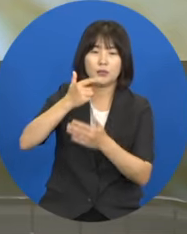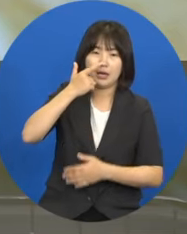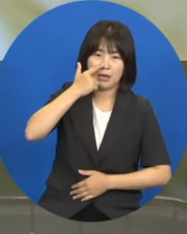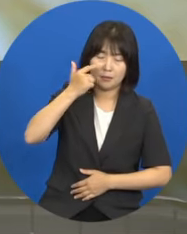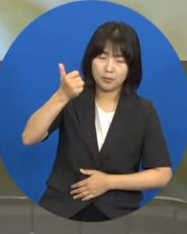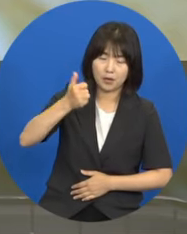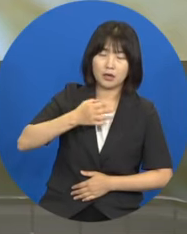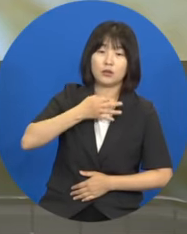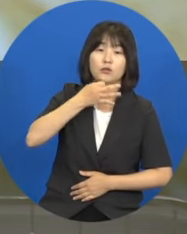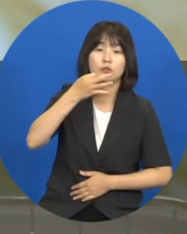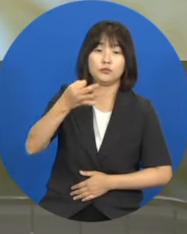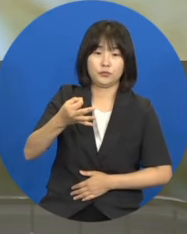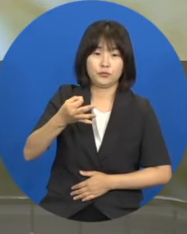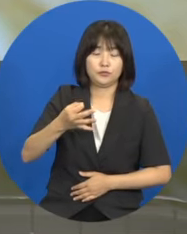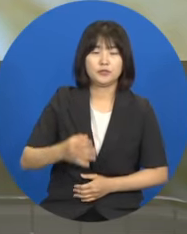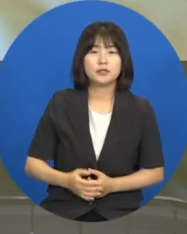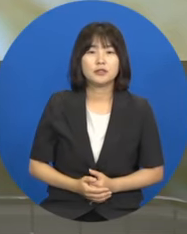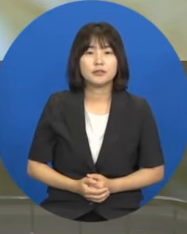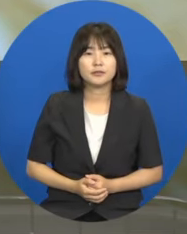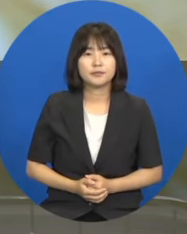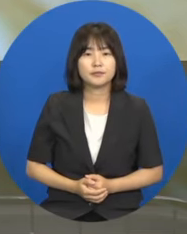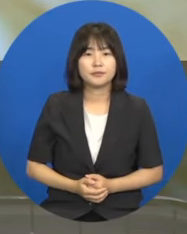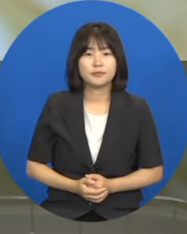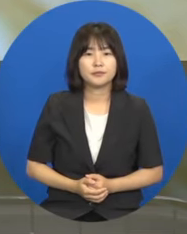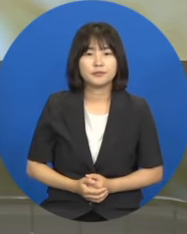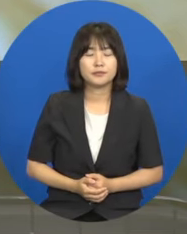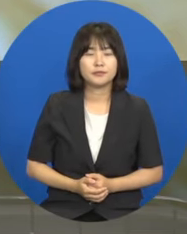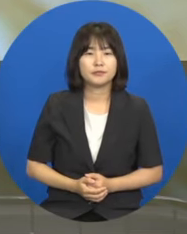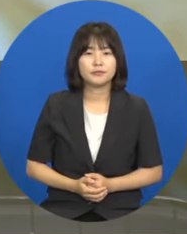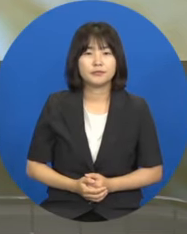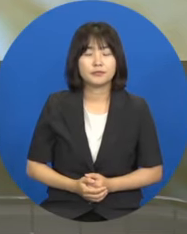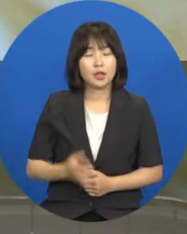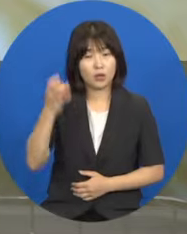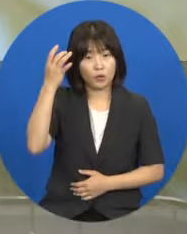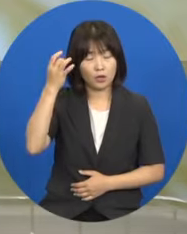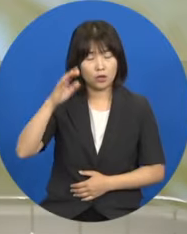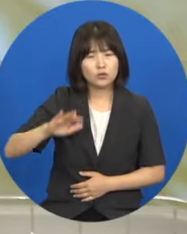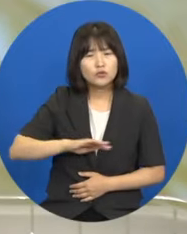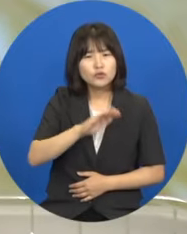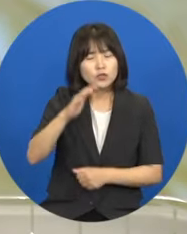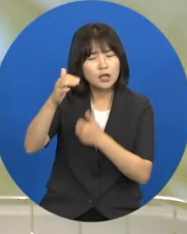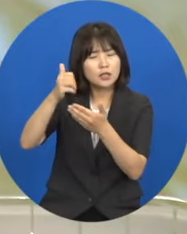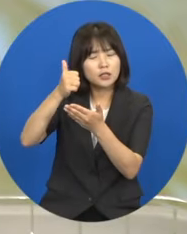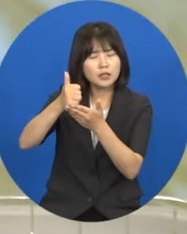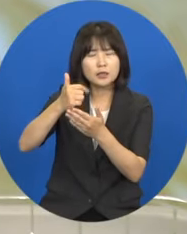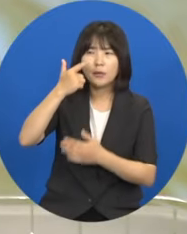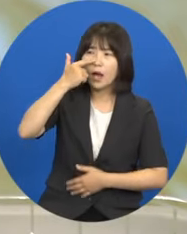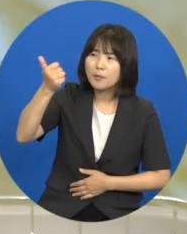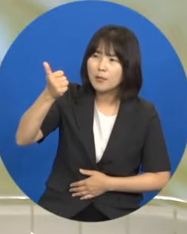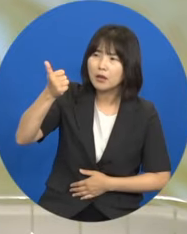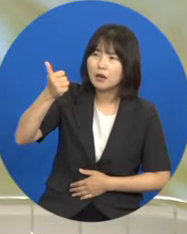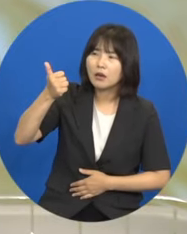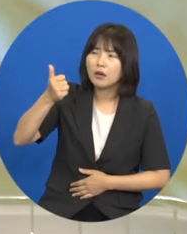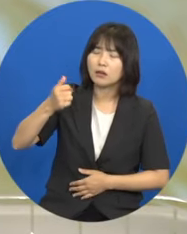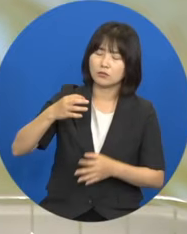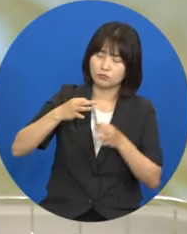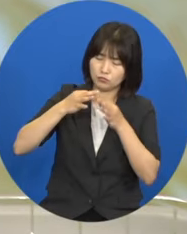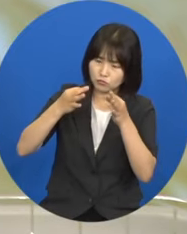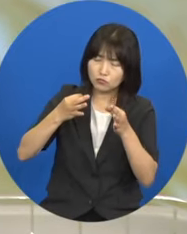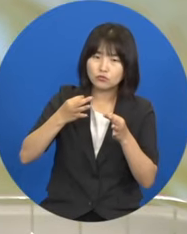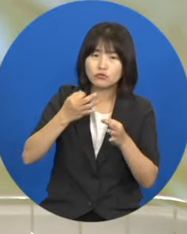아빠, 아버지라고 부릅니다. 여러분, 본래 우리에게 하나님을 아빠, 아버지라고 부를 수